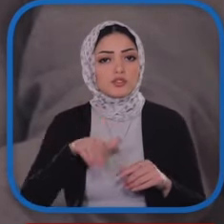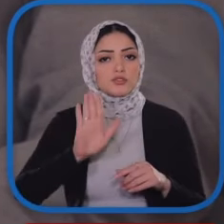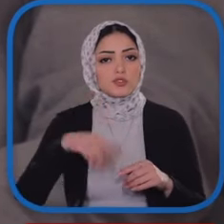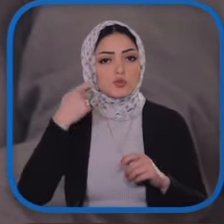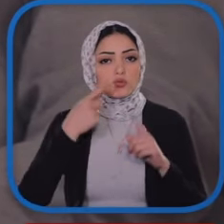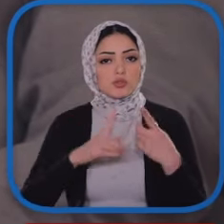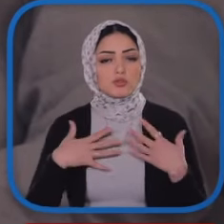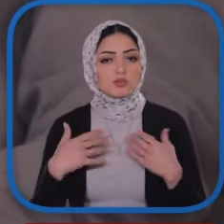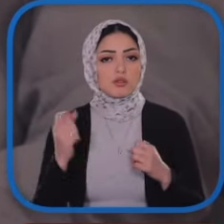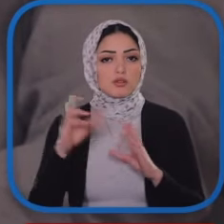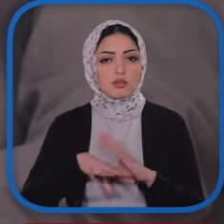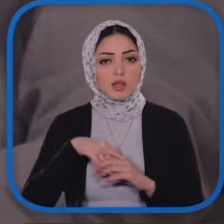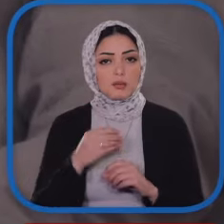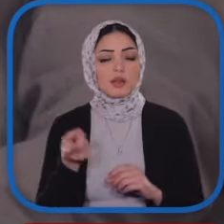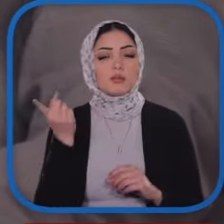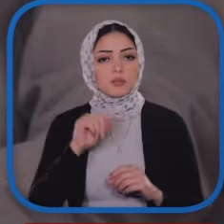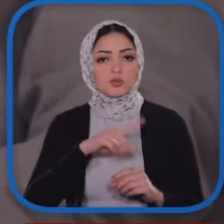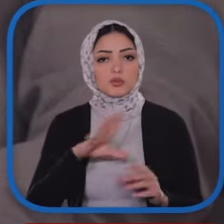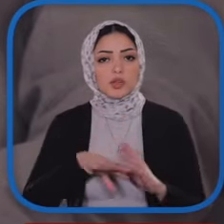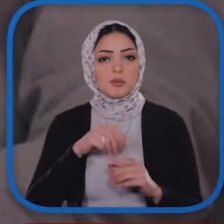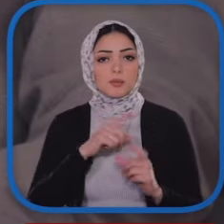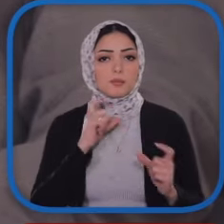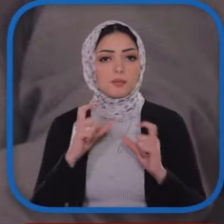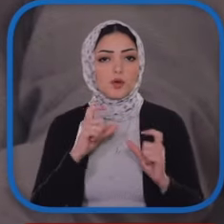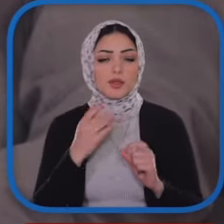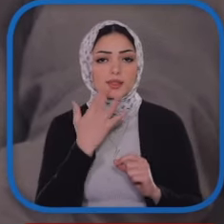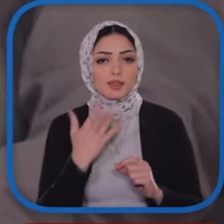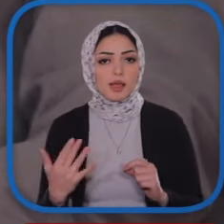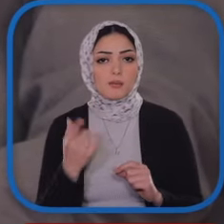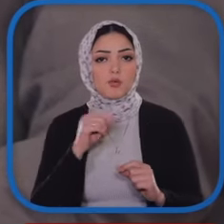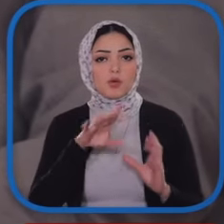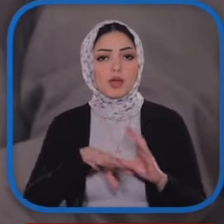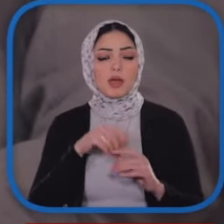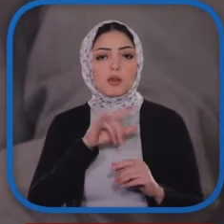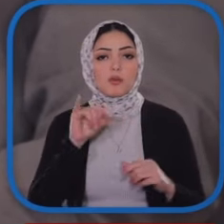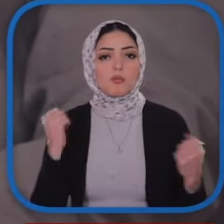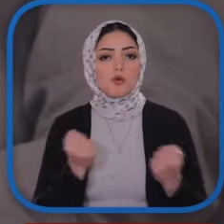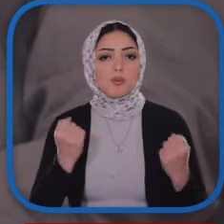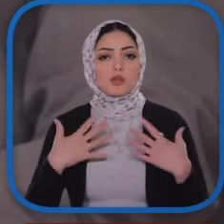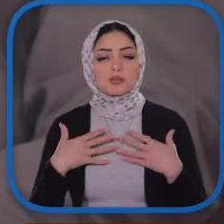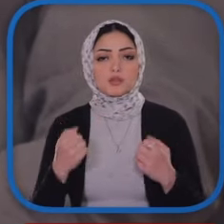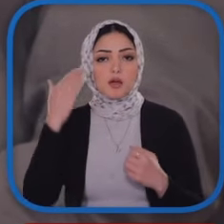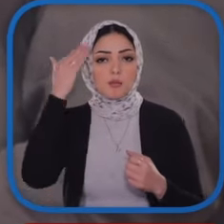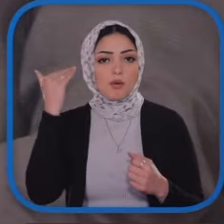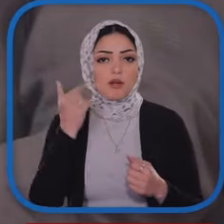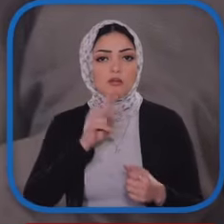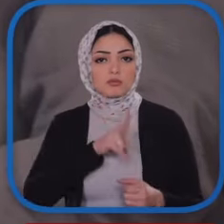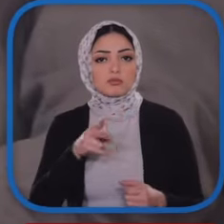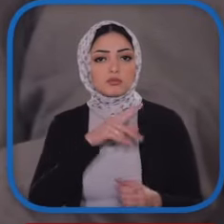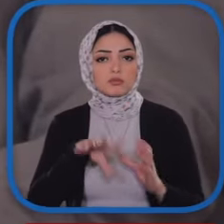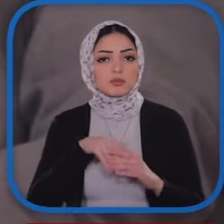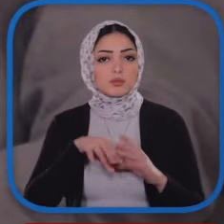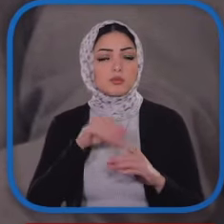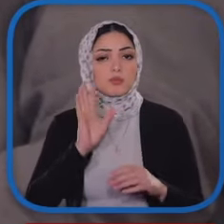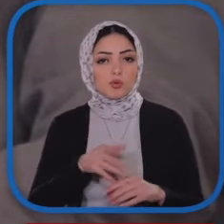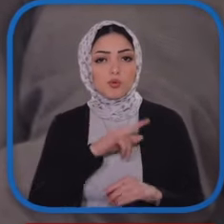مبادرة التدخلات الجراحية، مبادرة بنوك الدم، ومبادرة صحة المرأة والجنين. كل